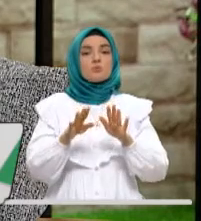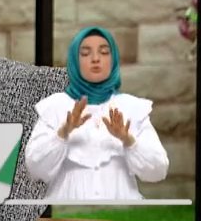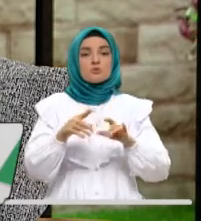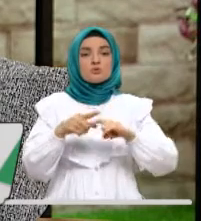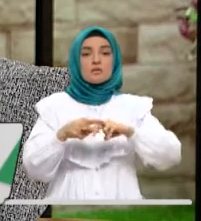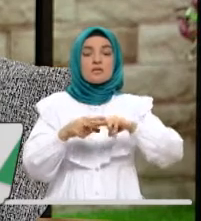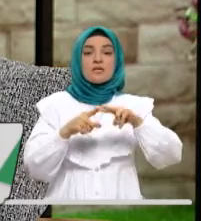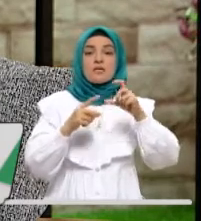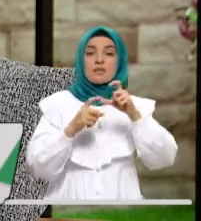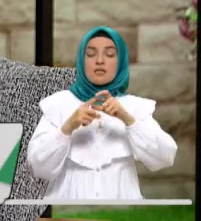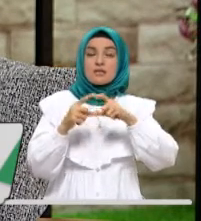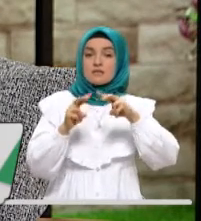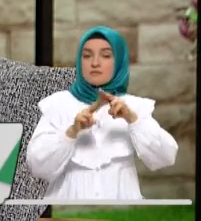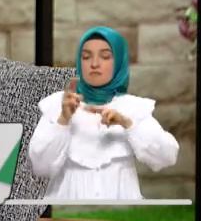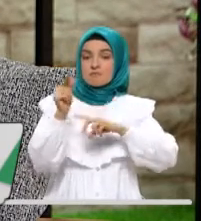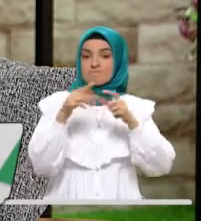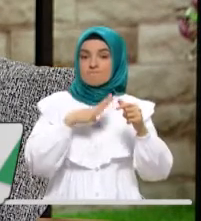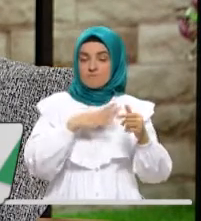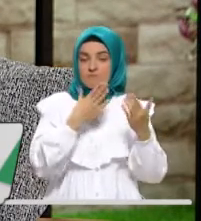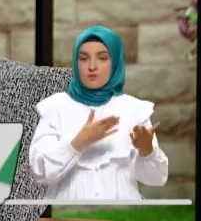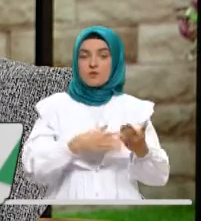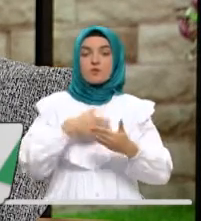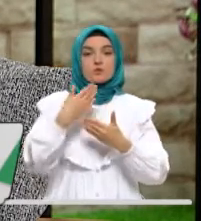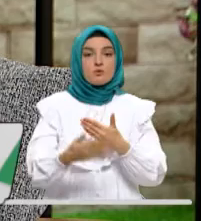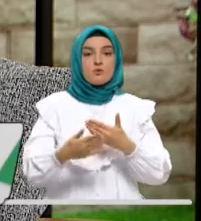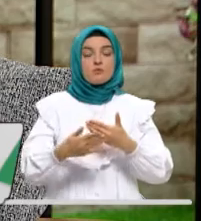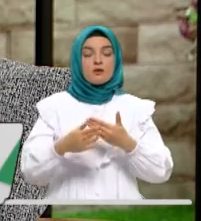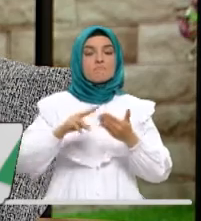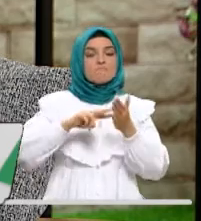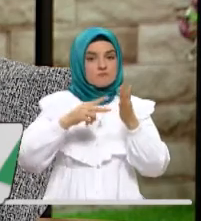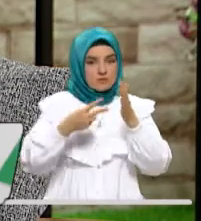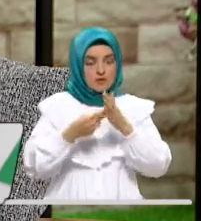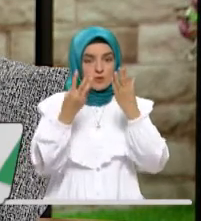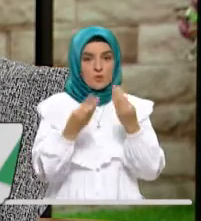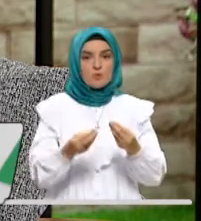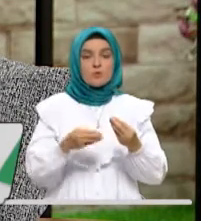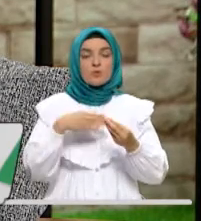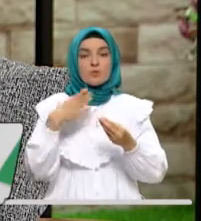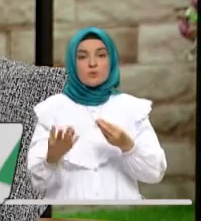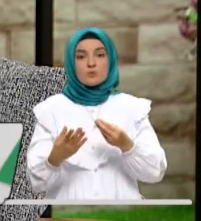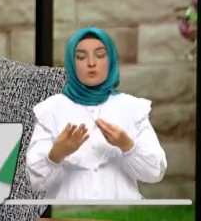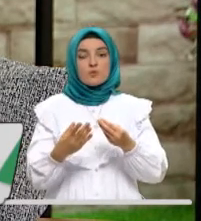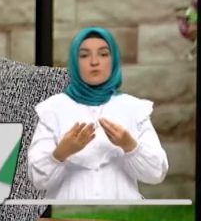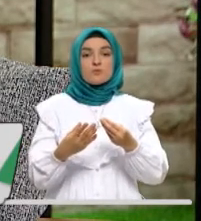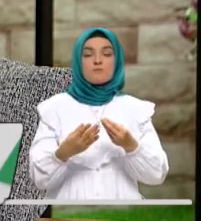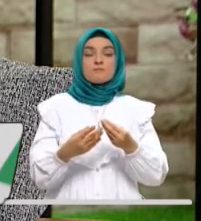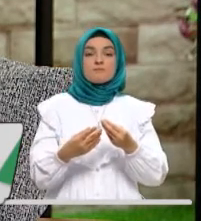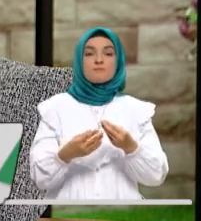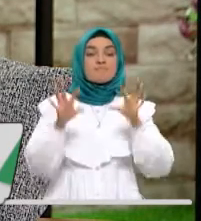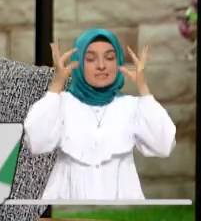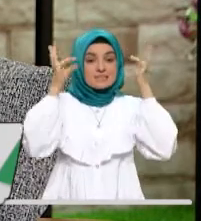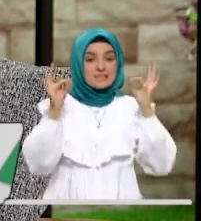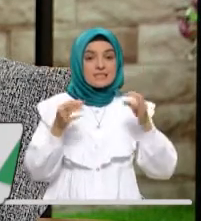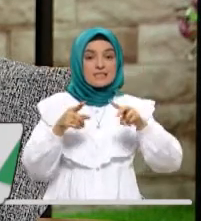Hasekisi var Kanuni Sultan Süleyman'ın. O idare ediyor Hafsa'dan sonra. Ve Hürrem Sultan'ın gelini Nurbanlı Sultan.